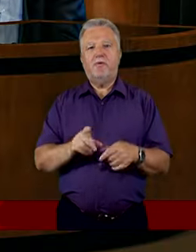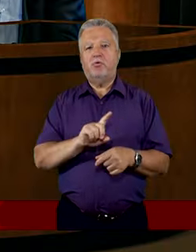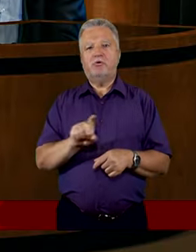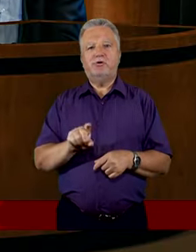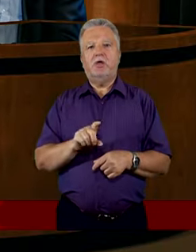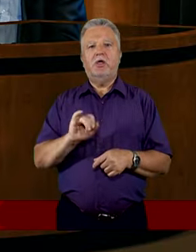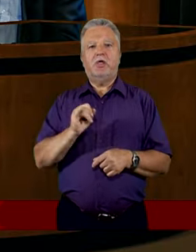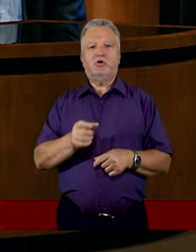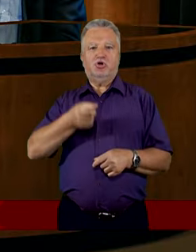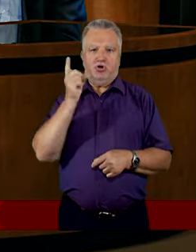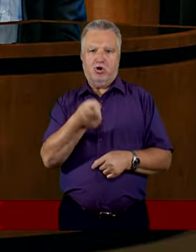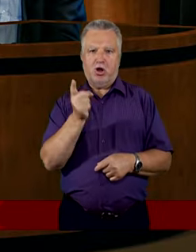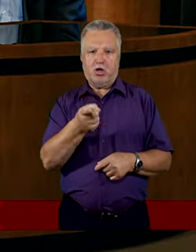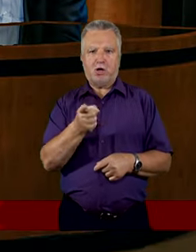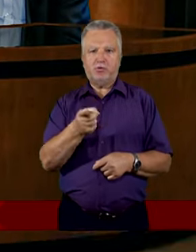jakichś nakazów,